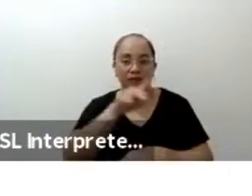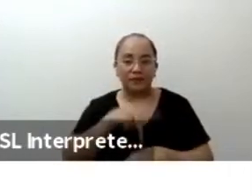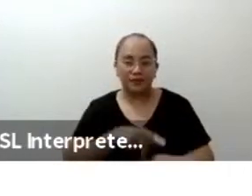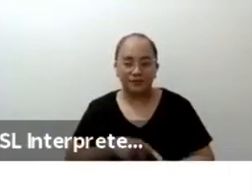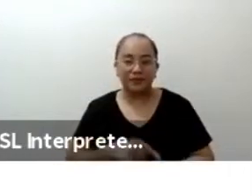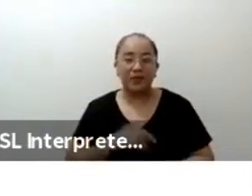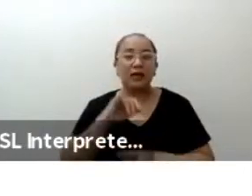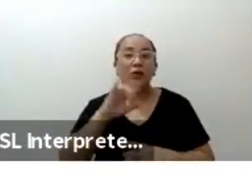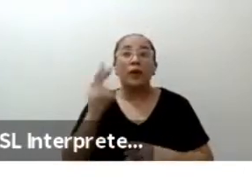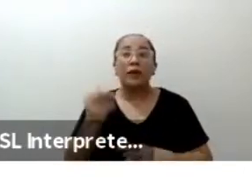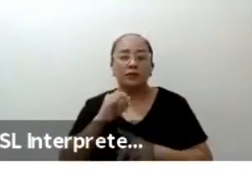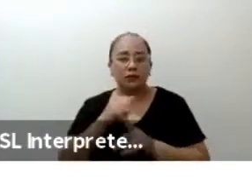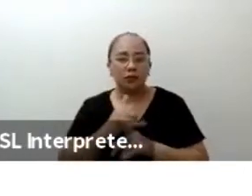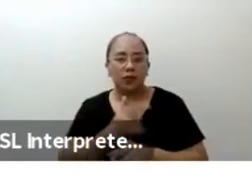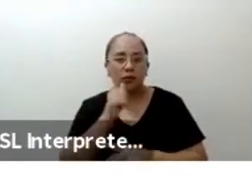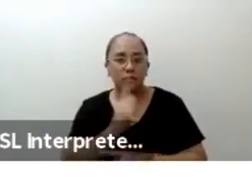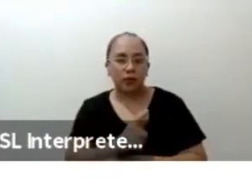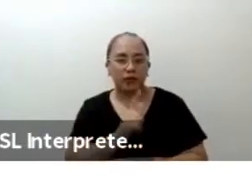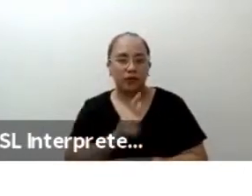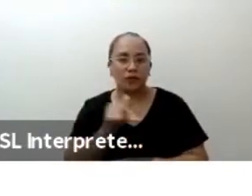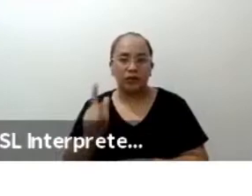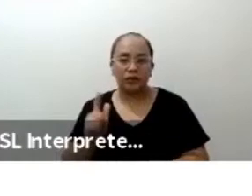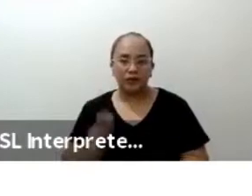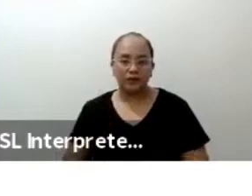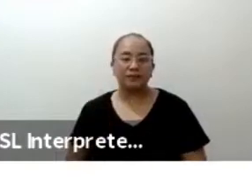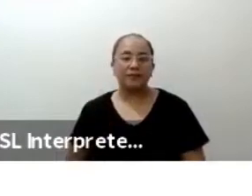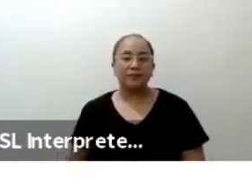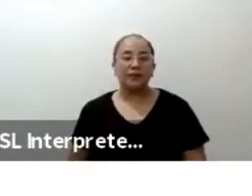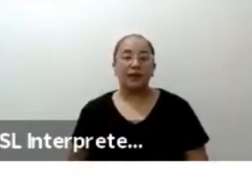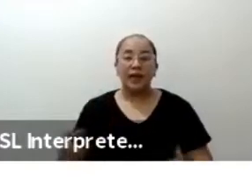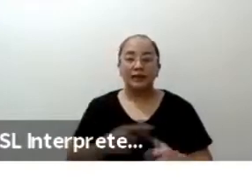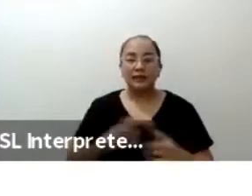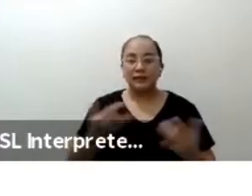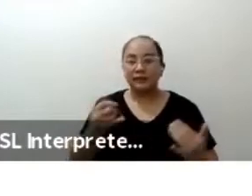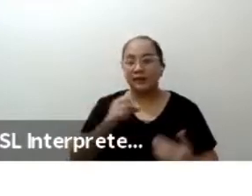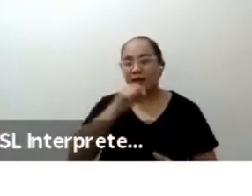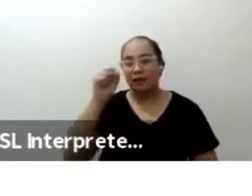noong January 2020